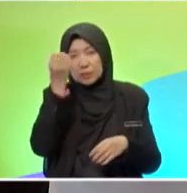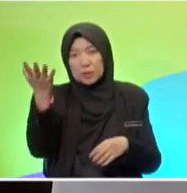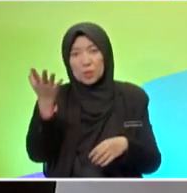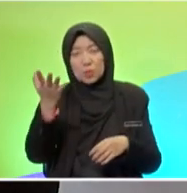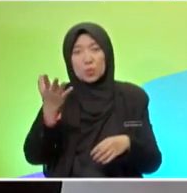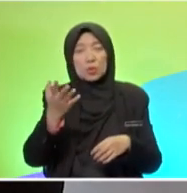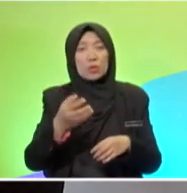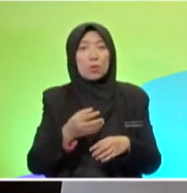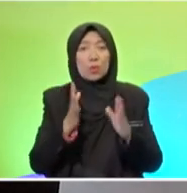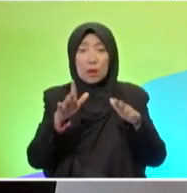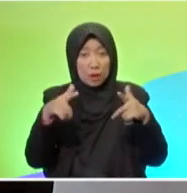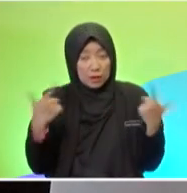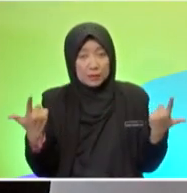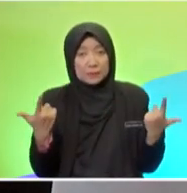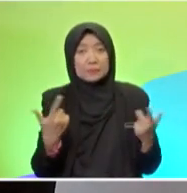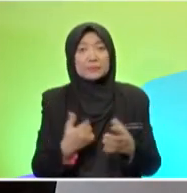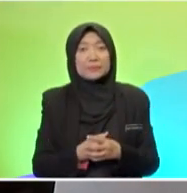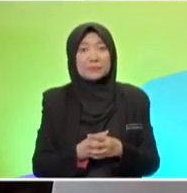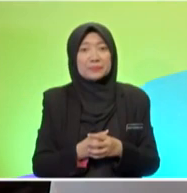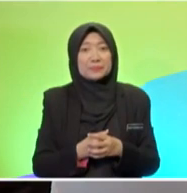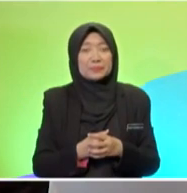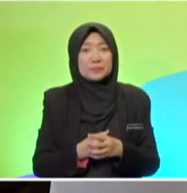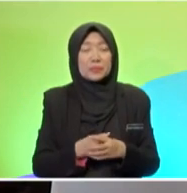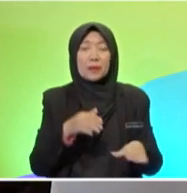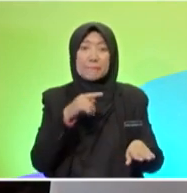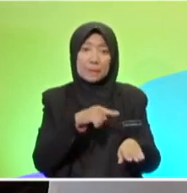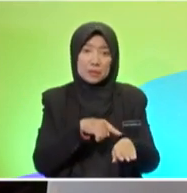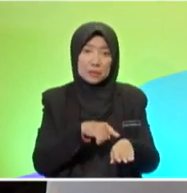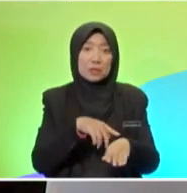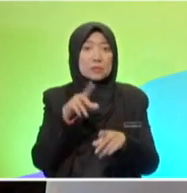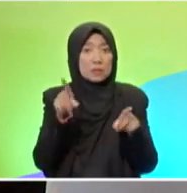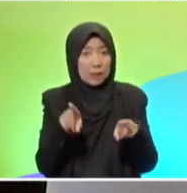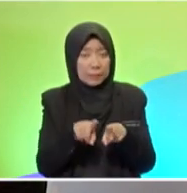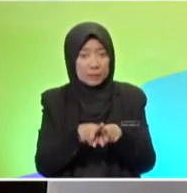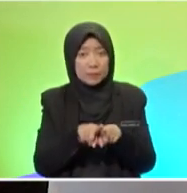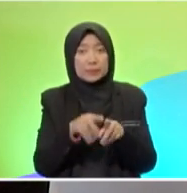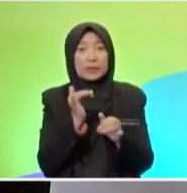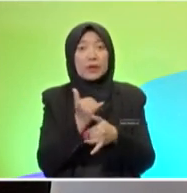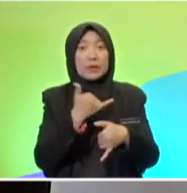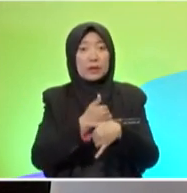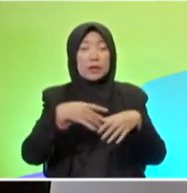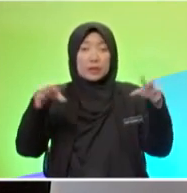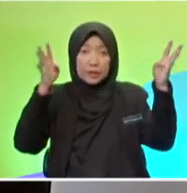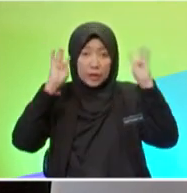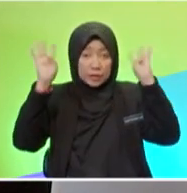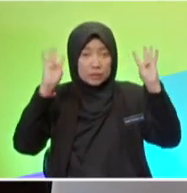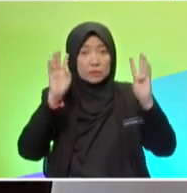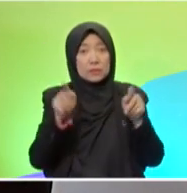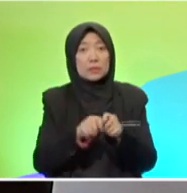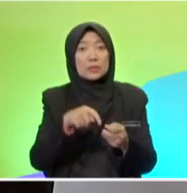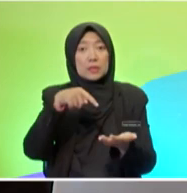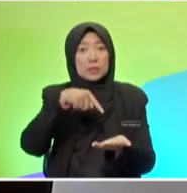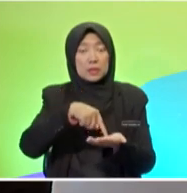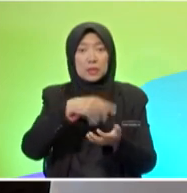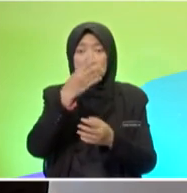belajar tentang pembelaan dalam keluarga ini bagaimana dan sebagainya pada masa yang sama Karya aktif seperti ini sebenarnya memberi